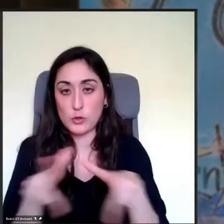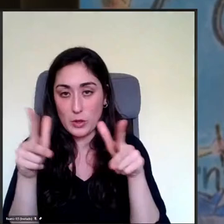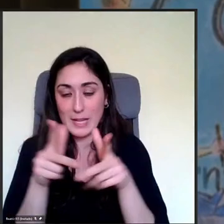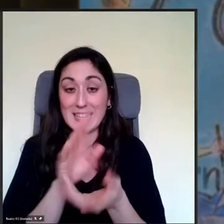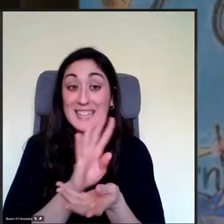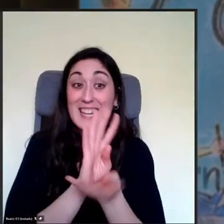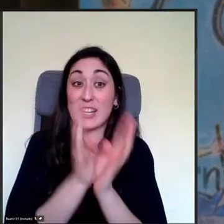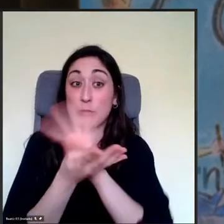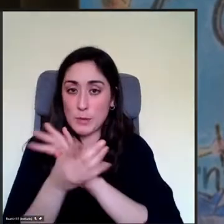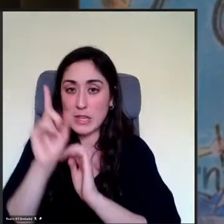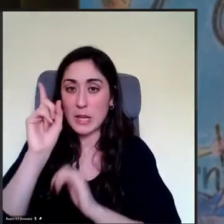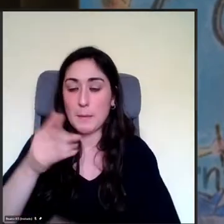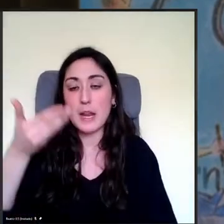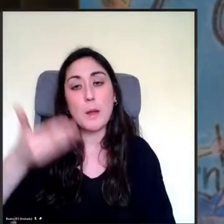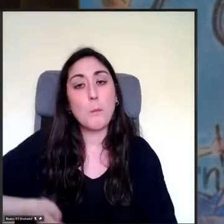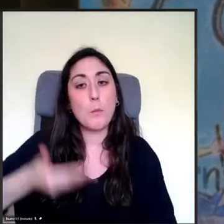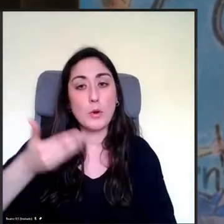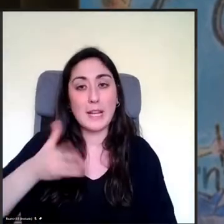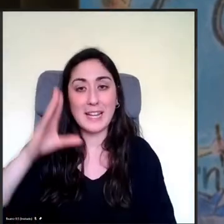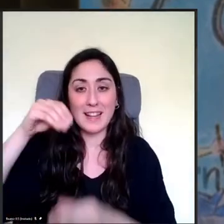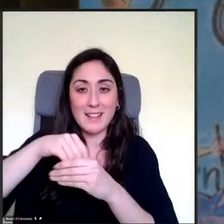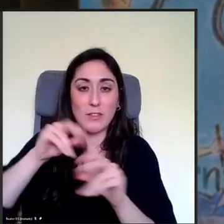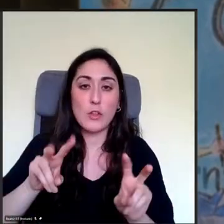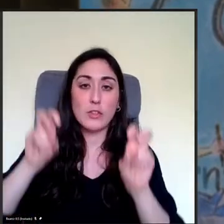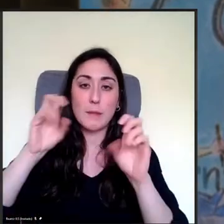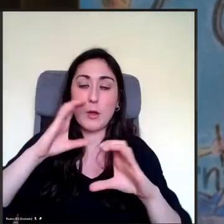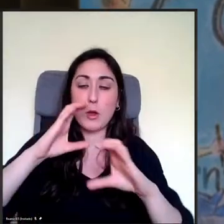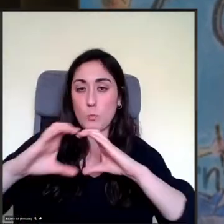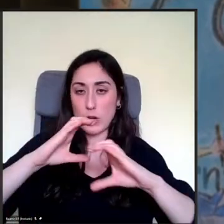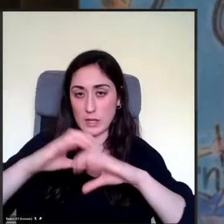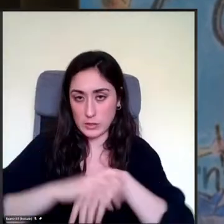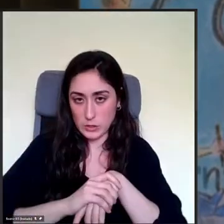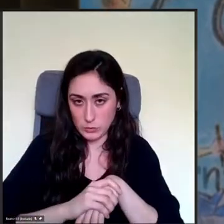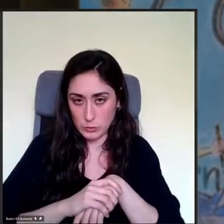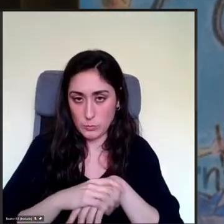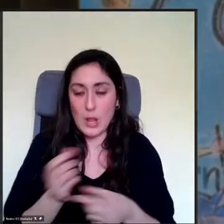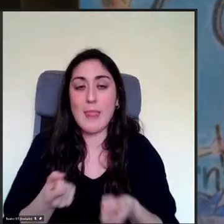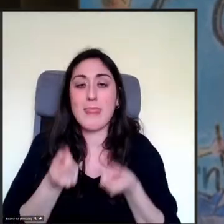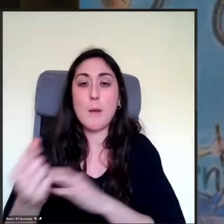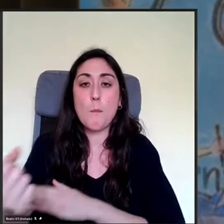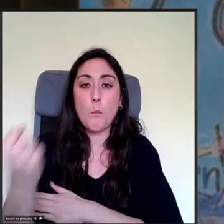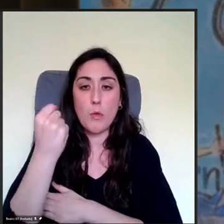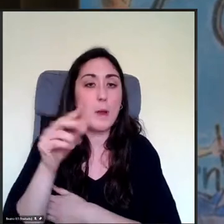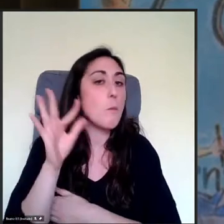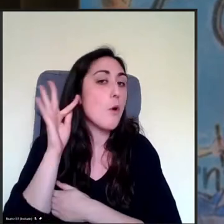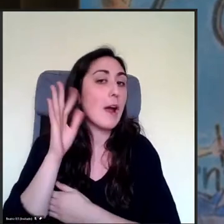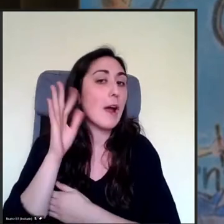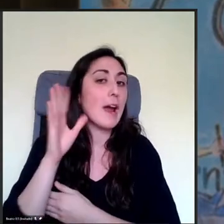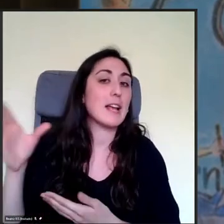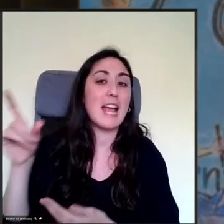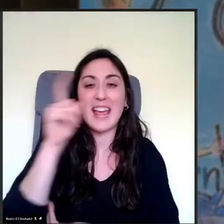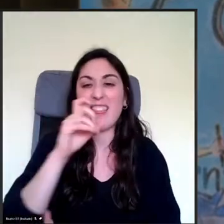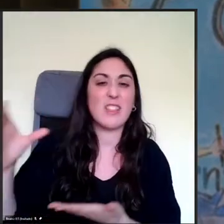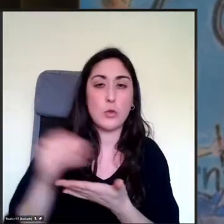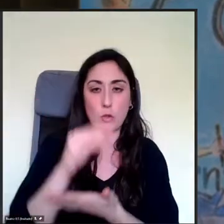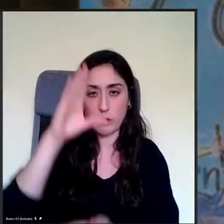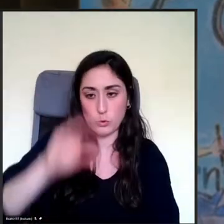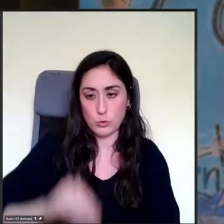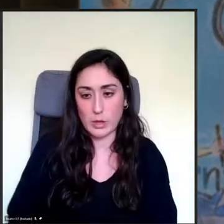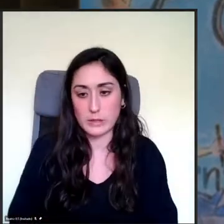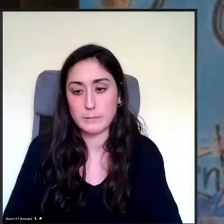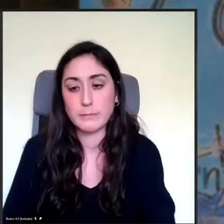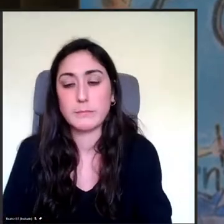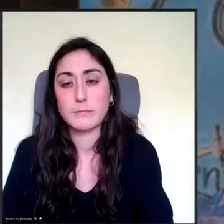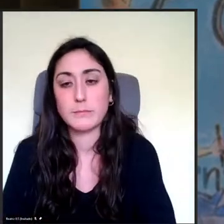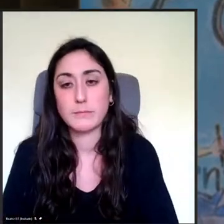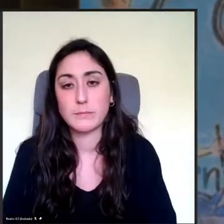en aquest àmbit de comunicació, l'empoderament de les dones de totes les edats, deixar d'esmentar les dones per les professions